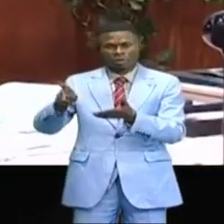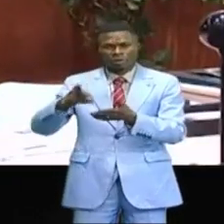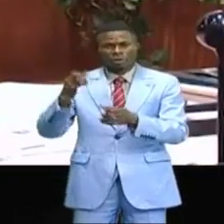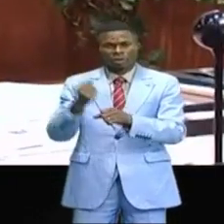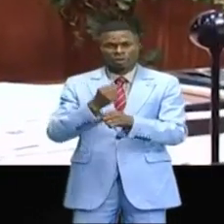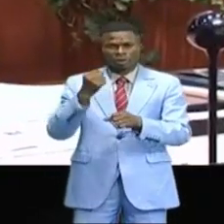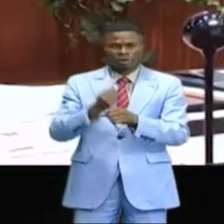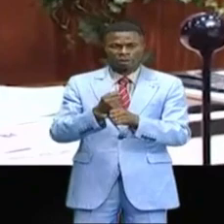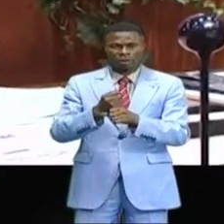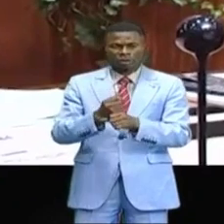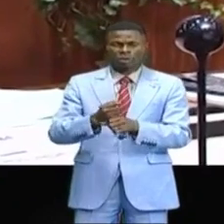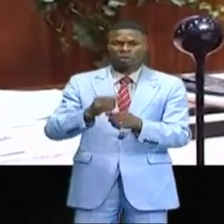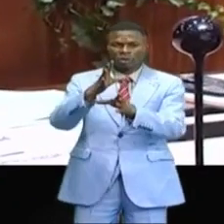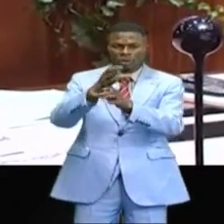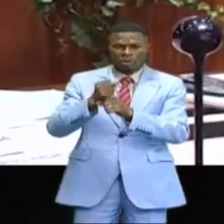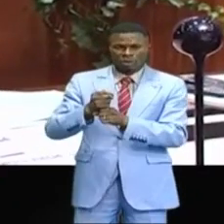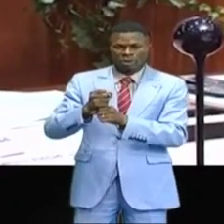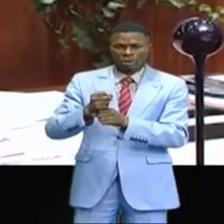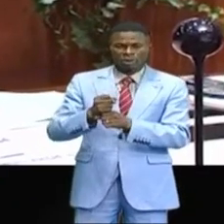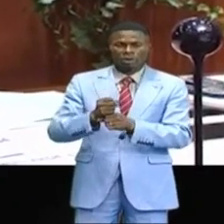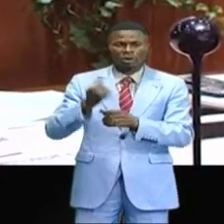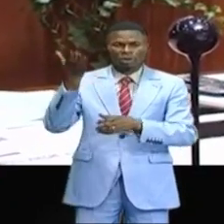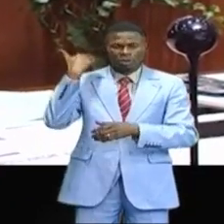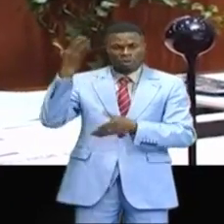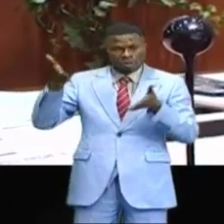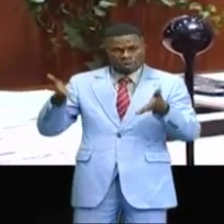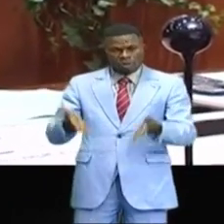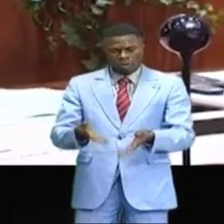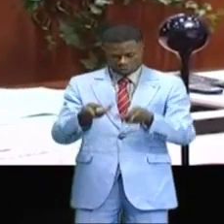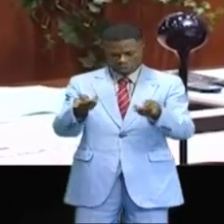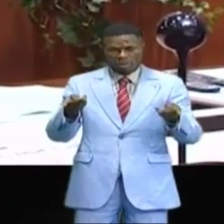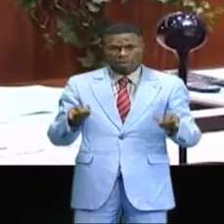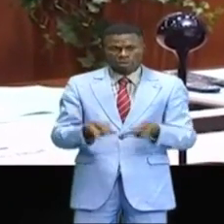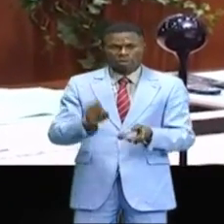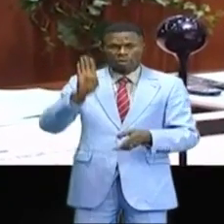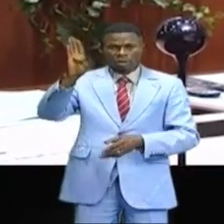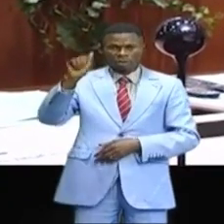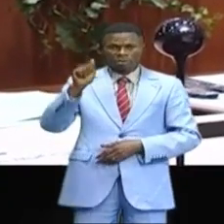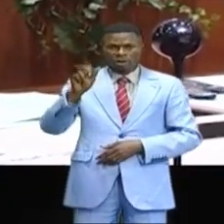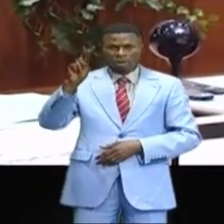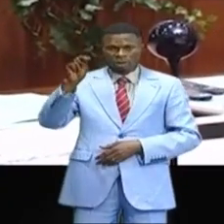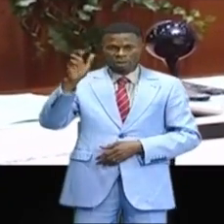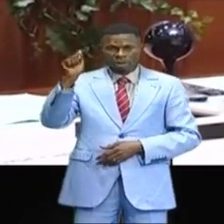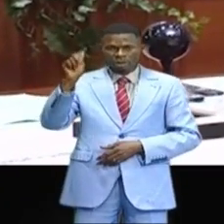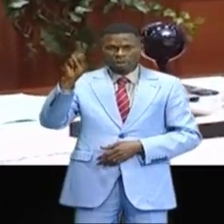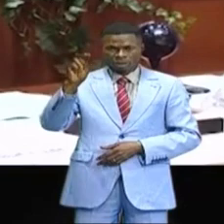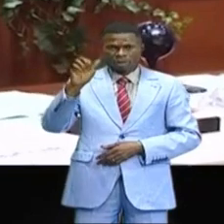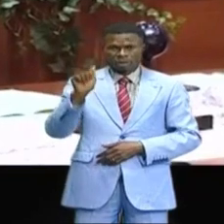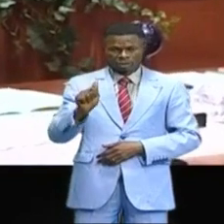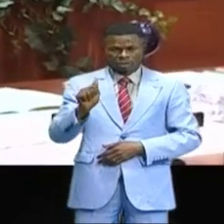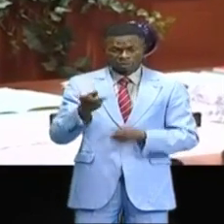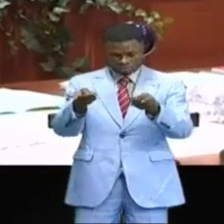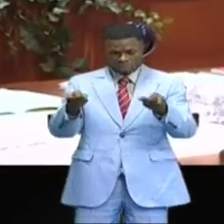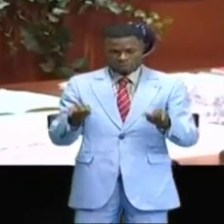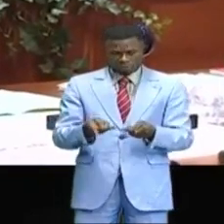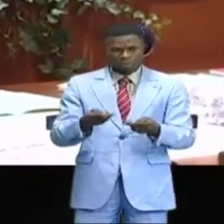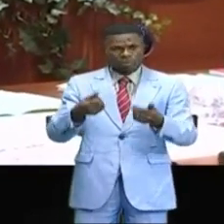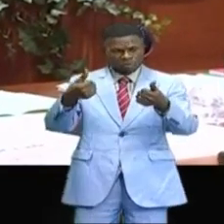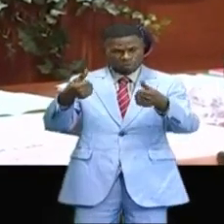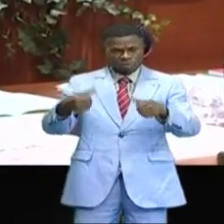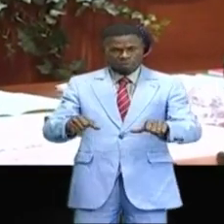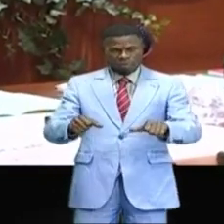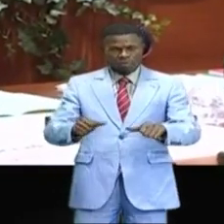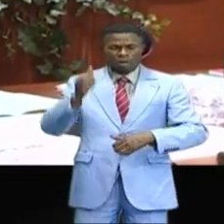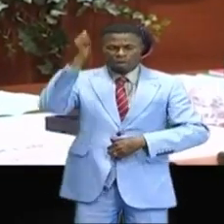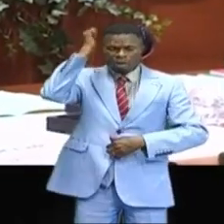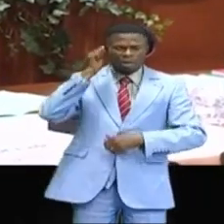opérations d'expropriation des riverains présents sur le site de Banana. Ce site qui devra abriter un port en